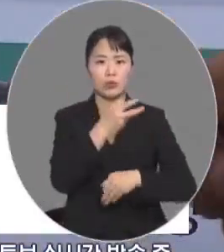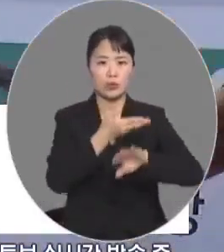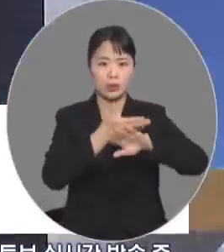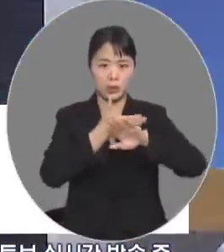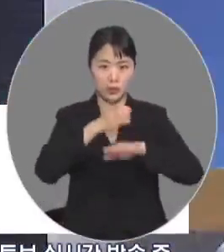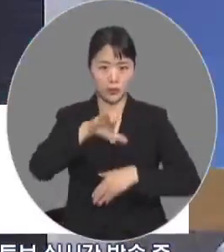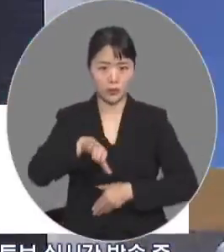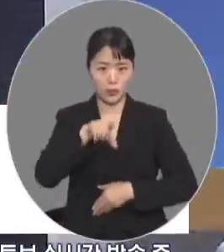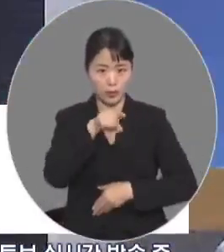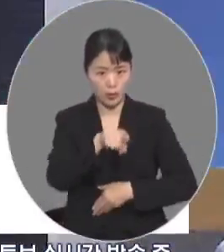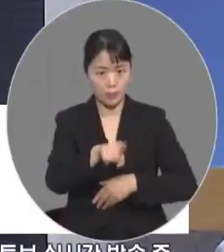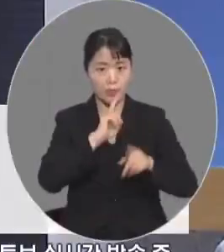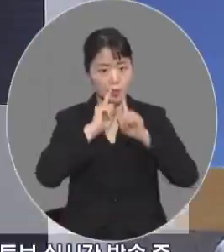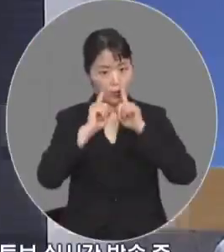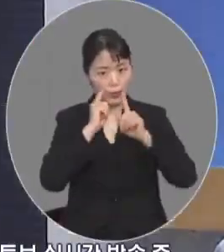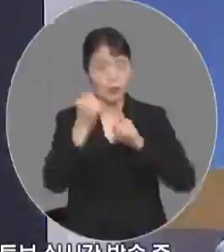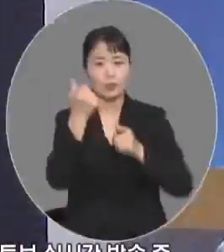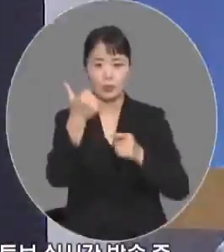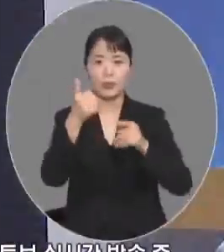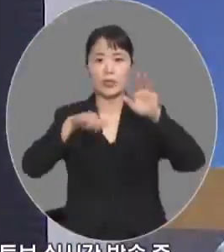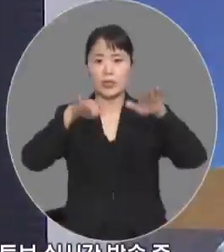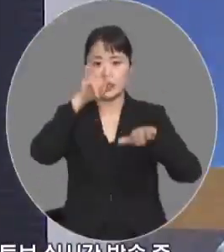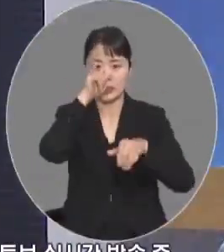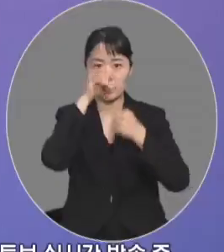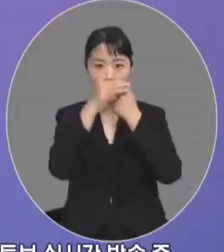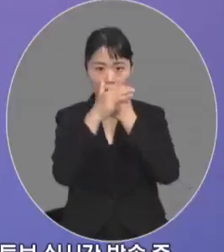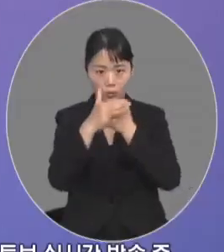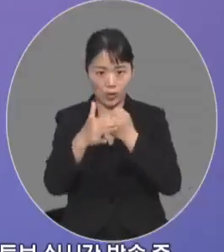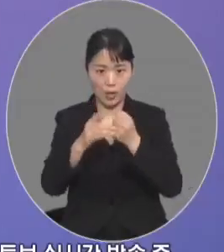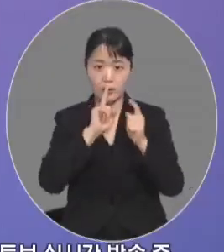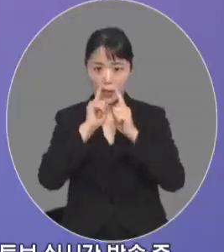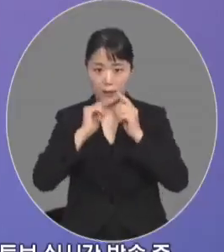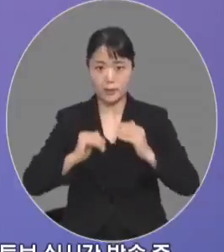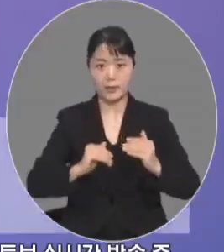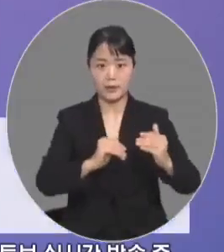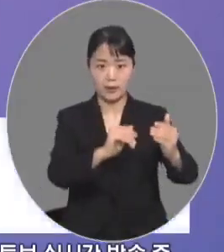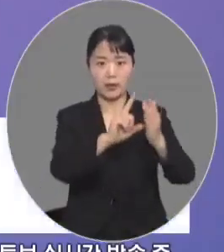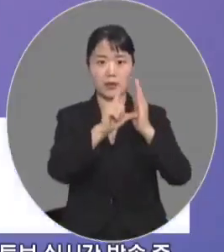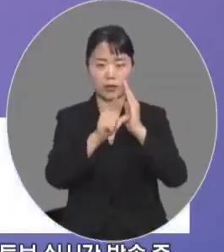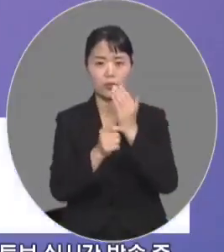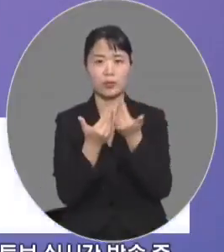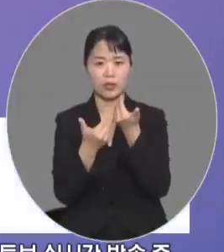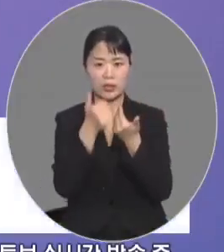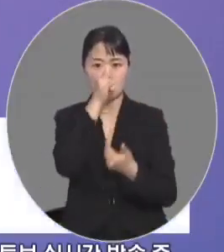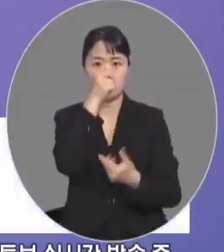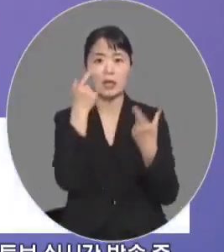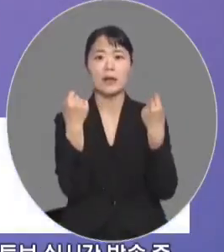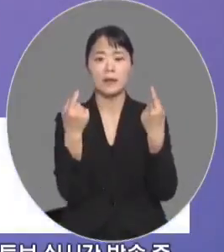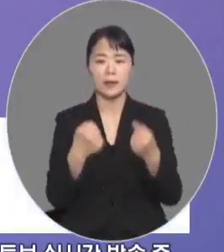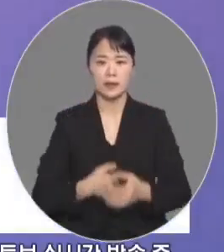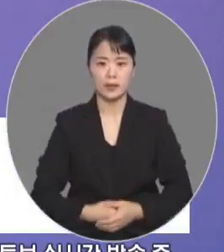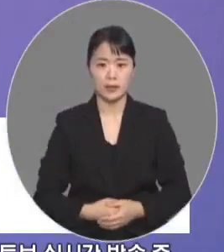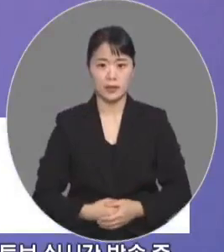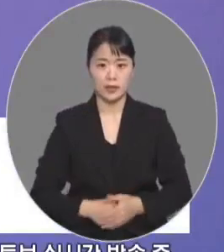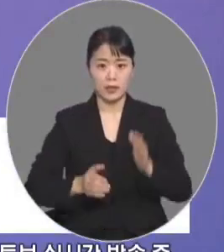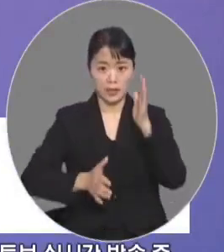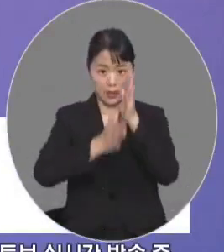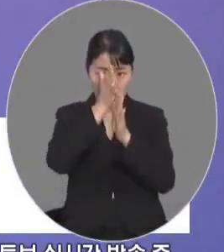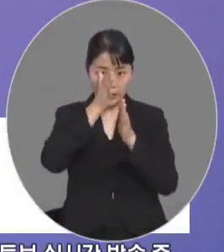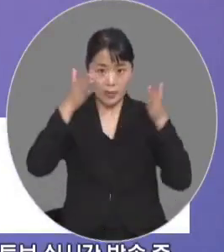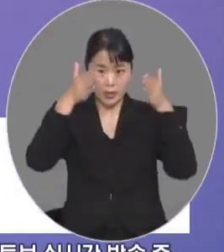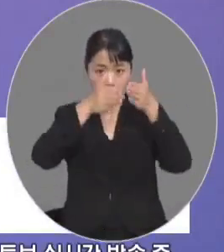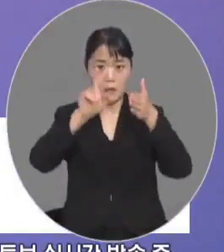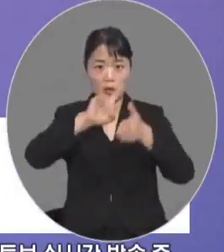울산시와 기조가 달라 상당한 진통이 예상됩니다. 긴축 재정을 하는 입장에서 교육청만 또